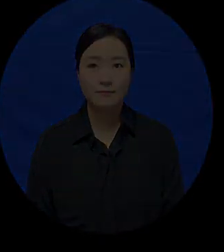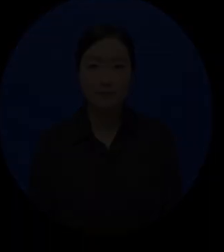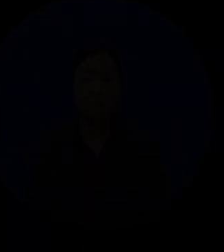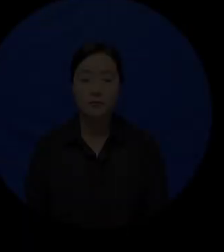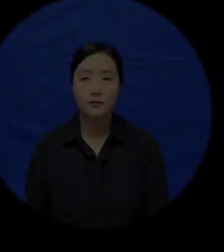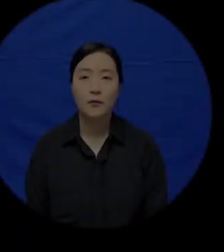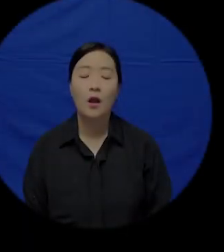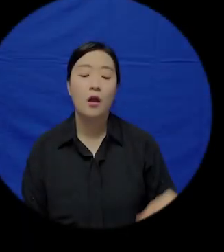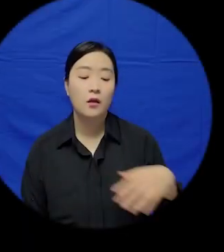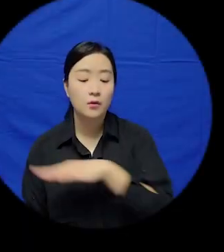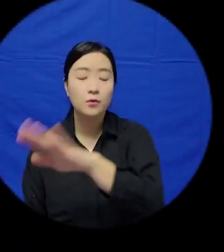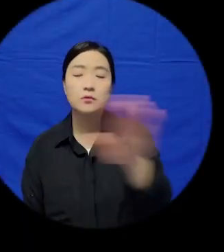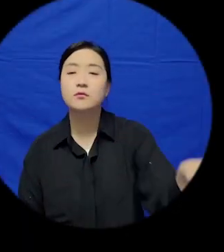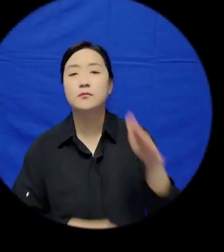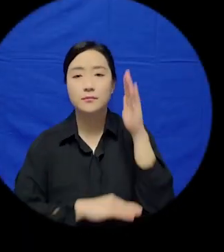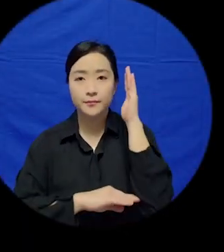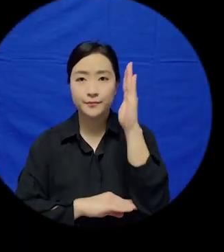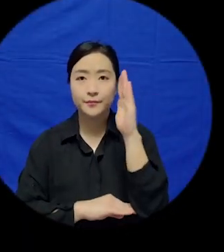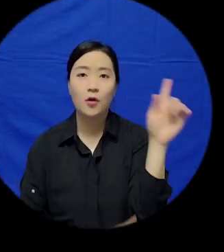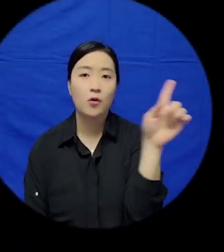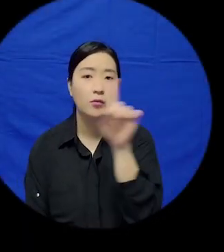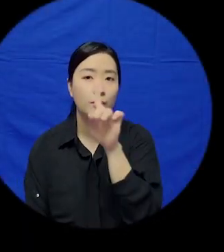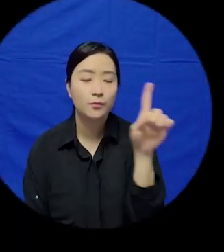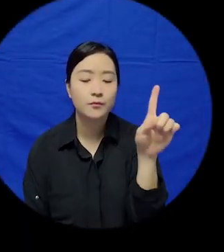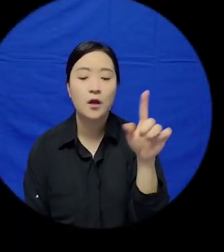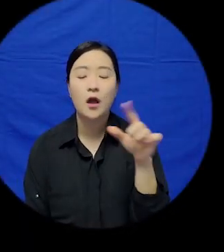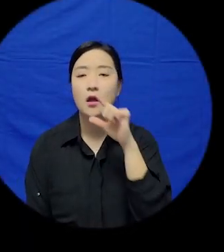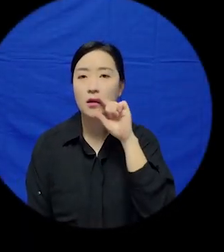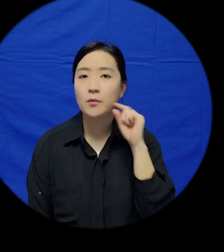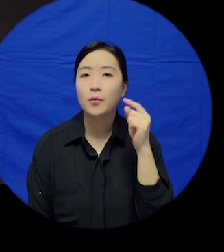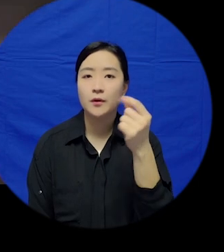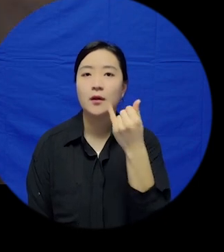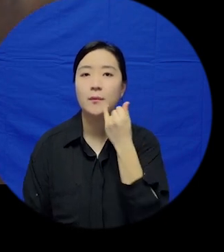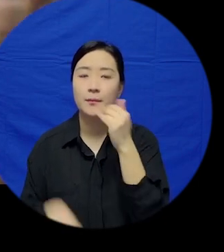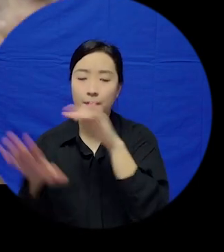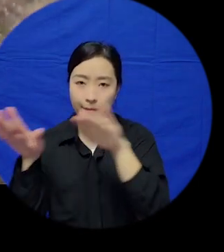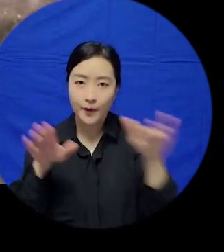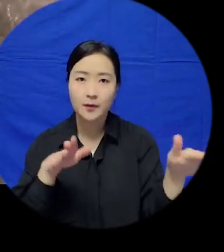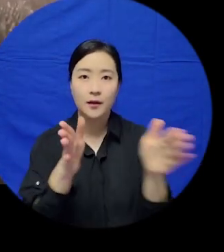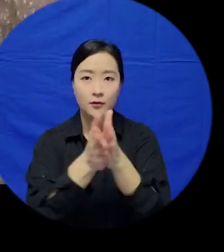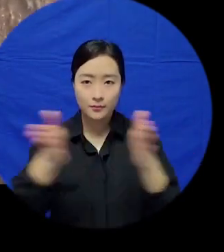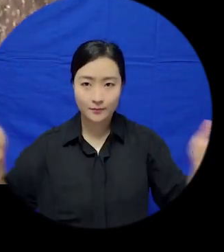우리의 이야기는 현의 탄에서 시작됩니다.